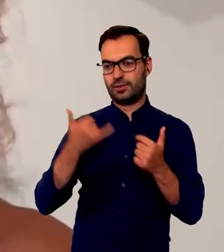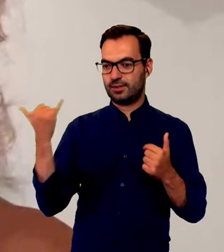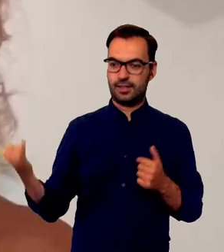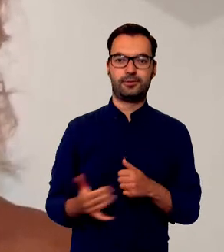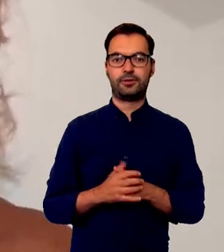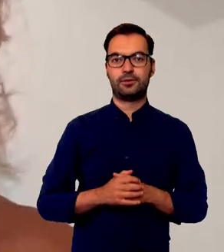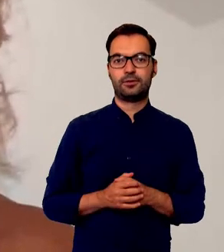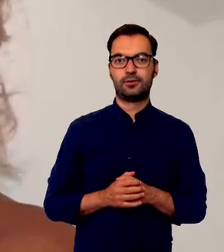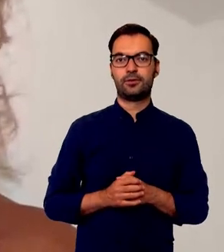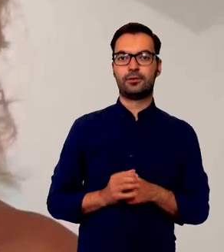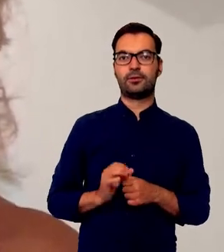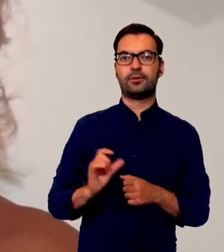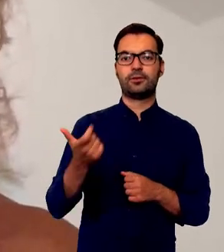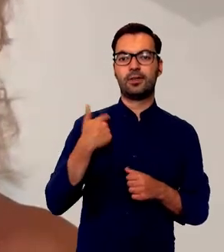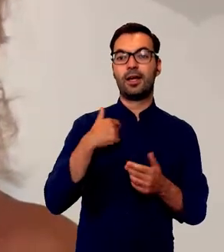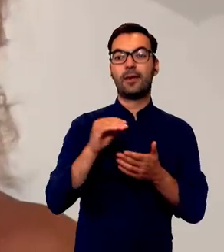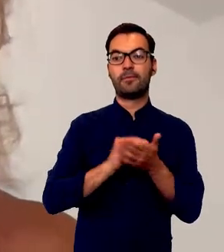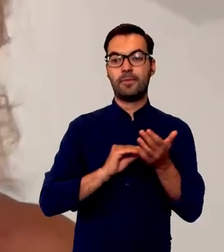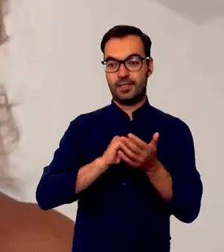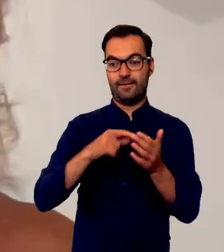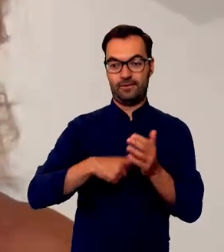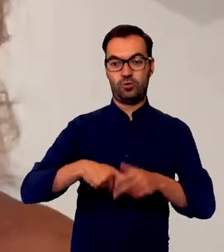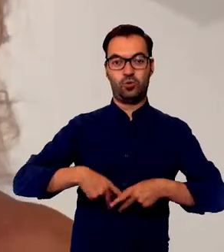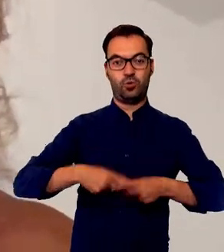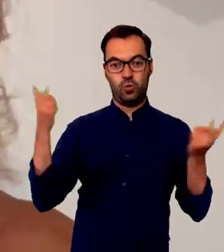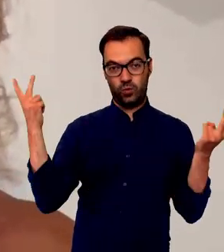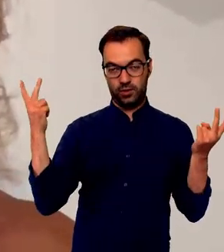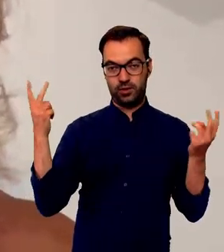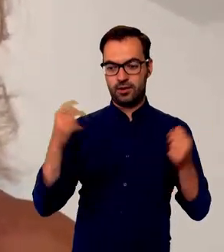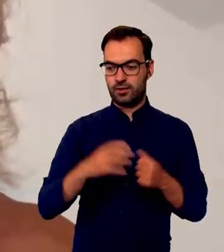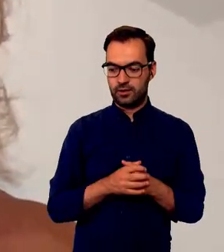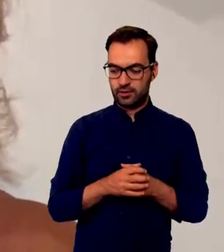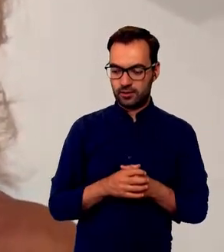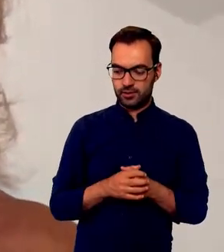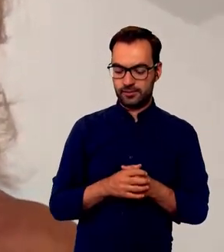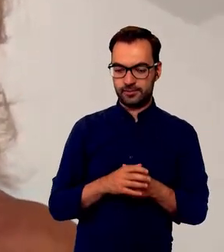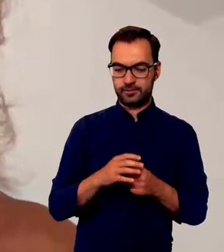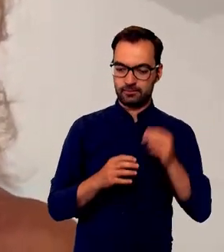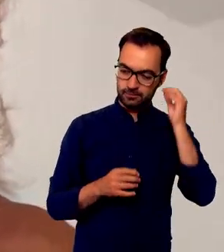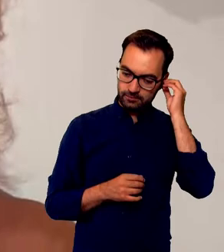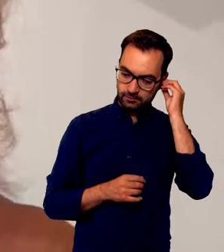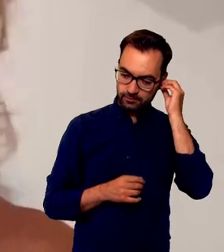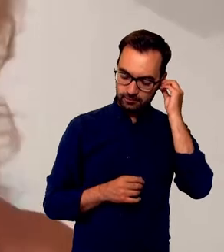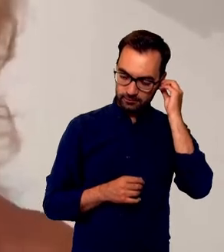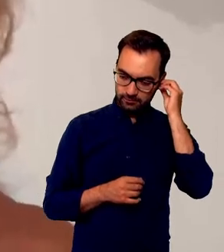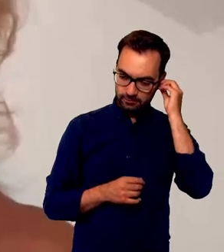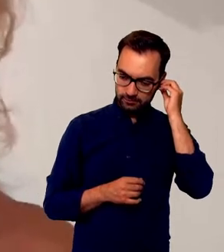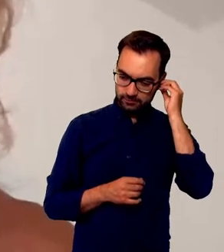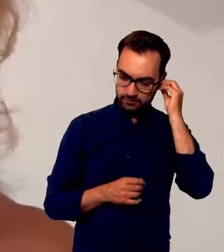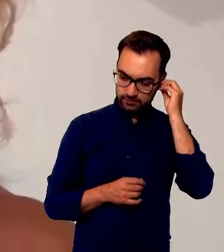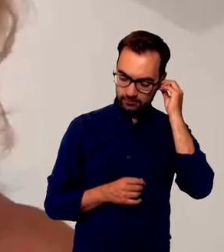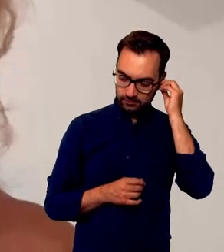I ona to, co ja pisałam w danym dniu, i pisała do mnie o 4:00, dawaj, i to, mówi do mnie i to od